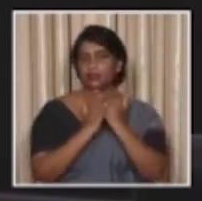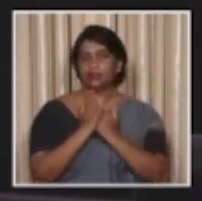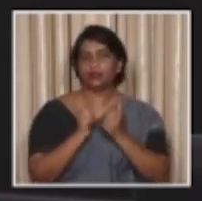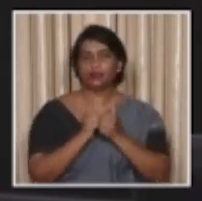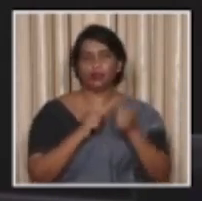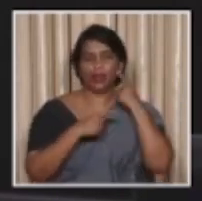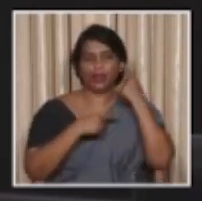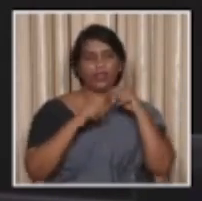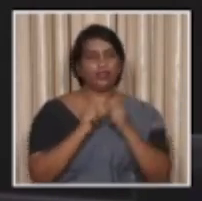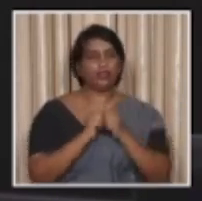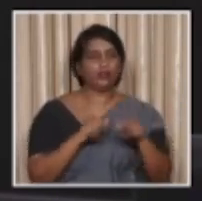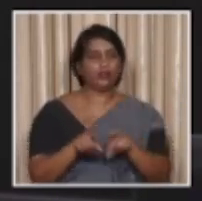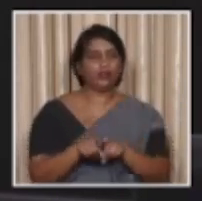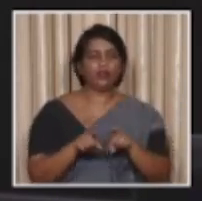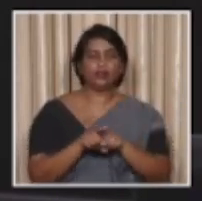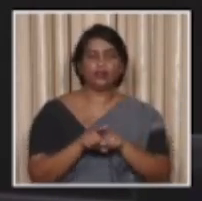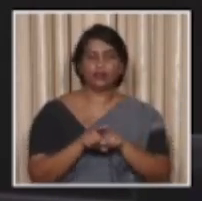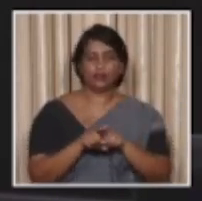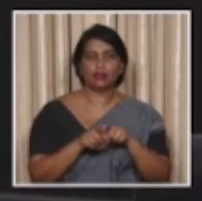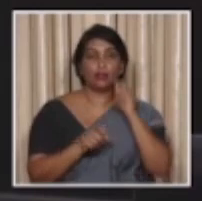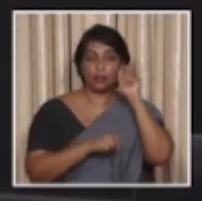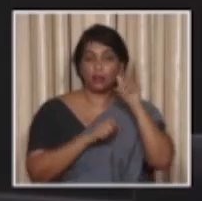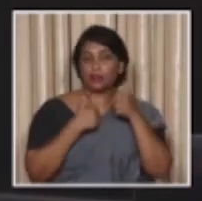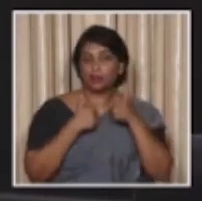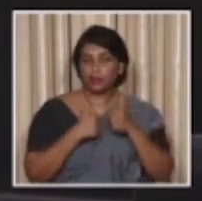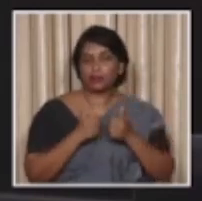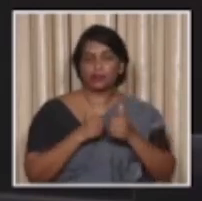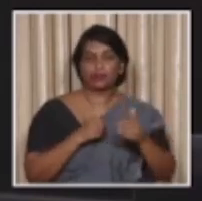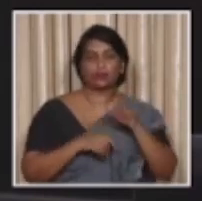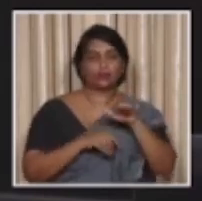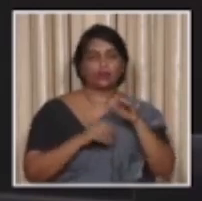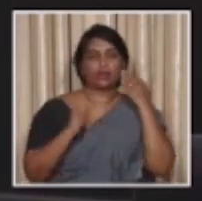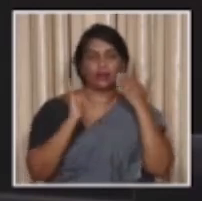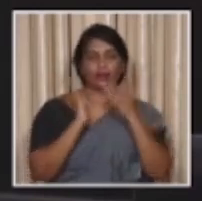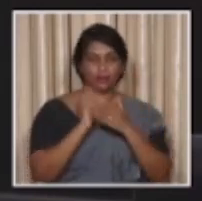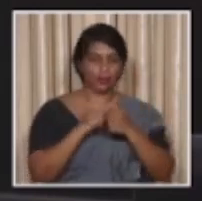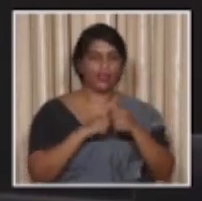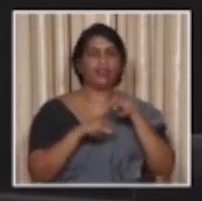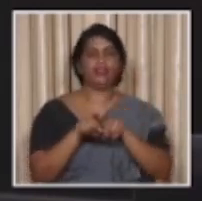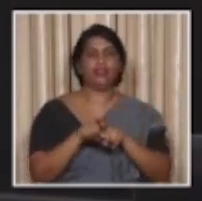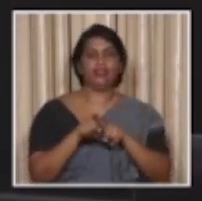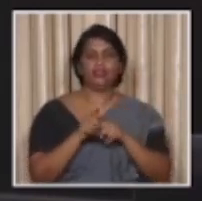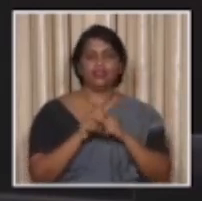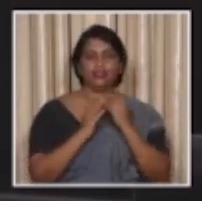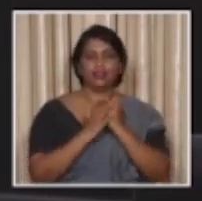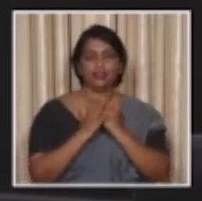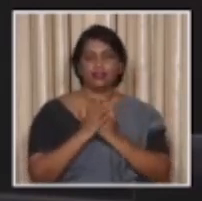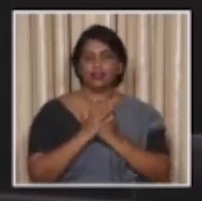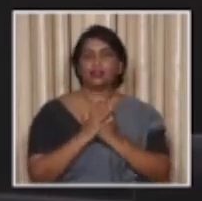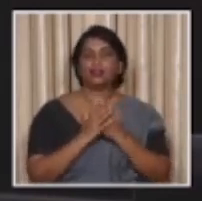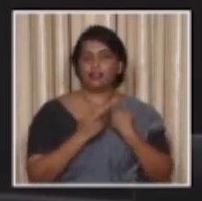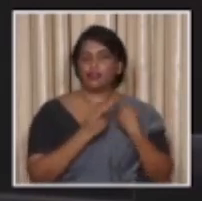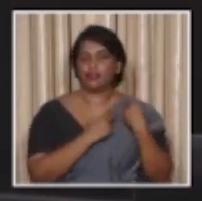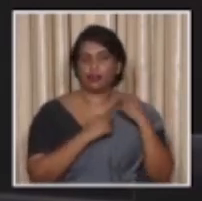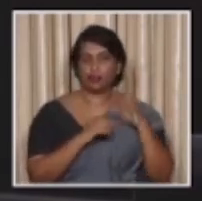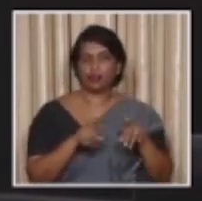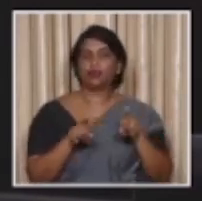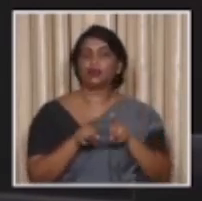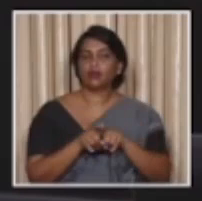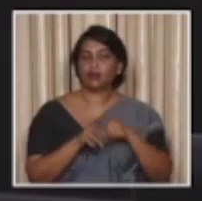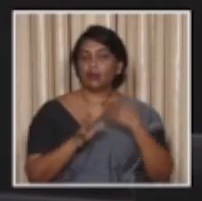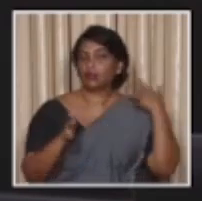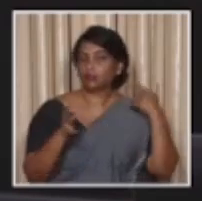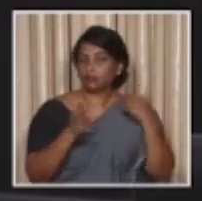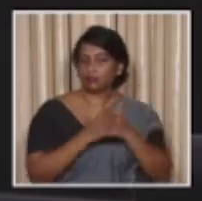ද්වේෂයෙන් තොර වෙච්ච හොඳ මිනිසුන් පිරිසක් මේ සමාජය තුළ ඉන්නවා. දැකීමේ, නිර්මාණය කිරීමේ වගකීමක් අපිට තියෙනවා. ඒකට අපිට ඉතිහාසයෙන්